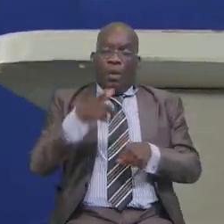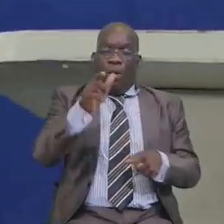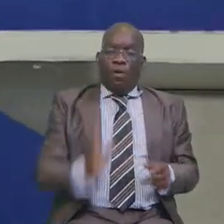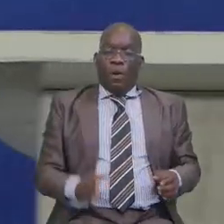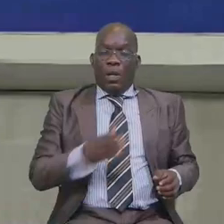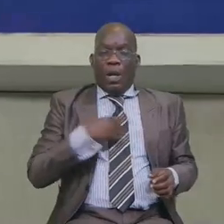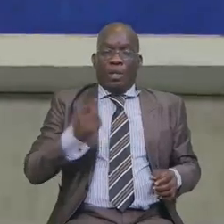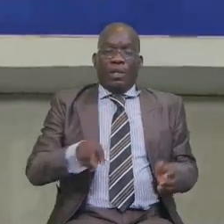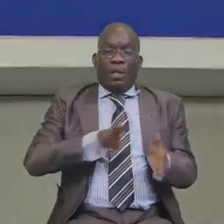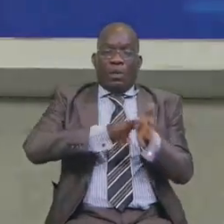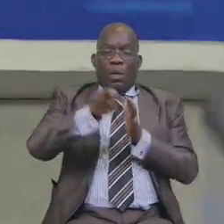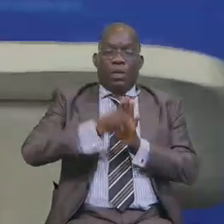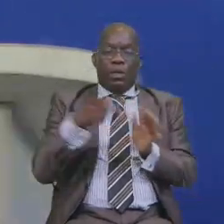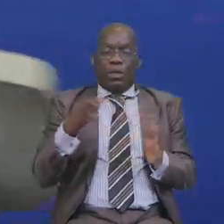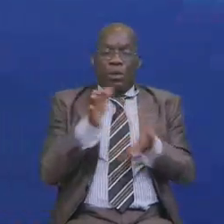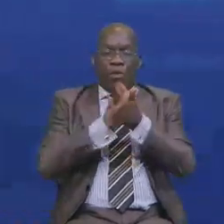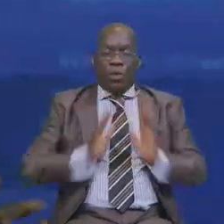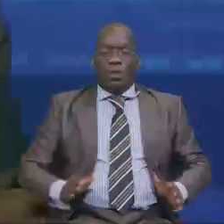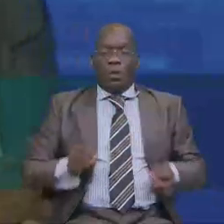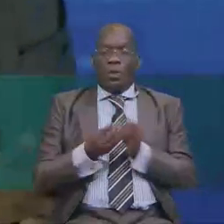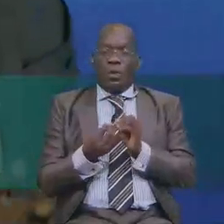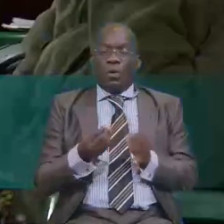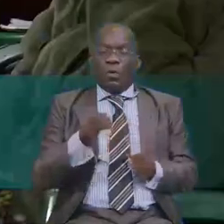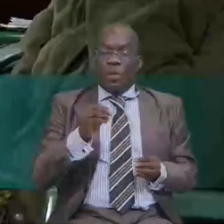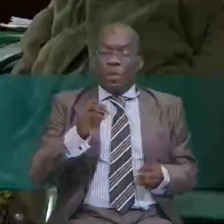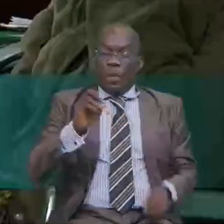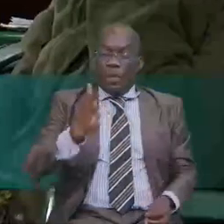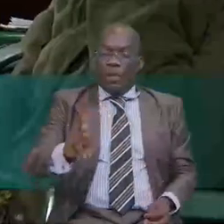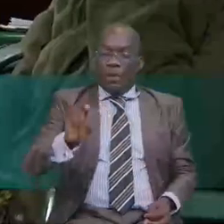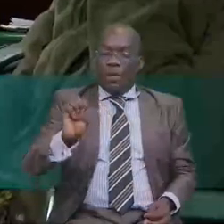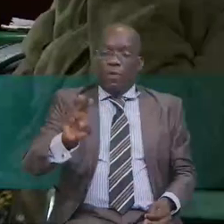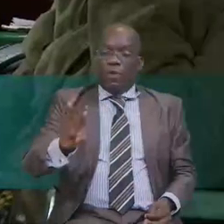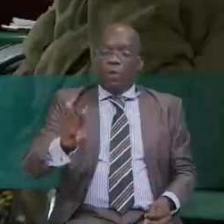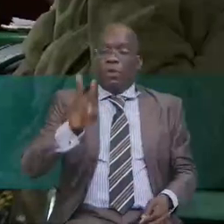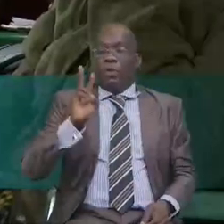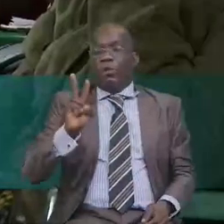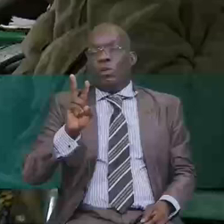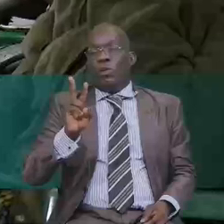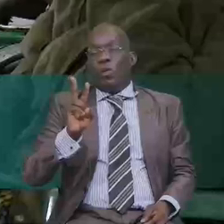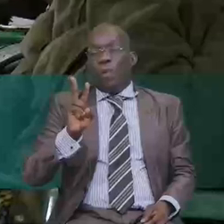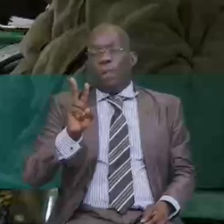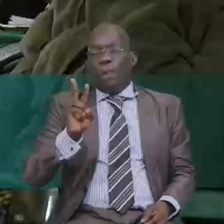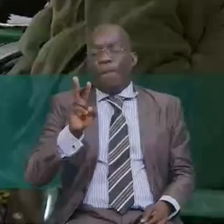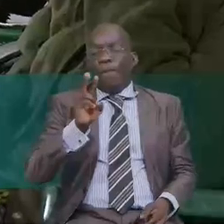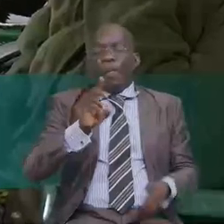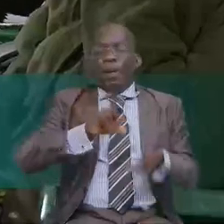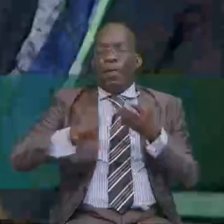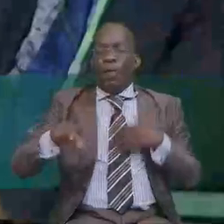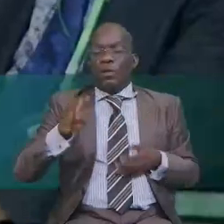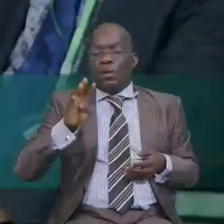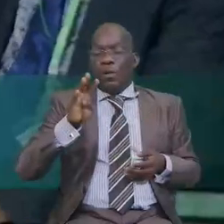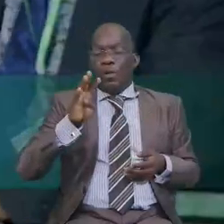Et nous dit en Apocalypse chapitre 2, Apocalypse chapitre 2, verset 4, il dit, «